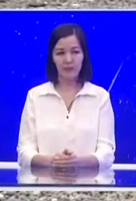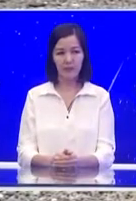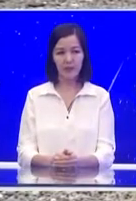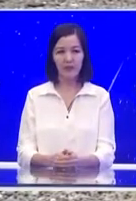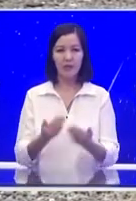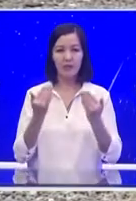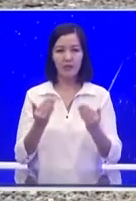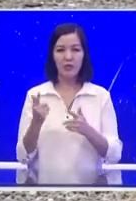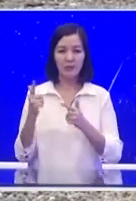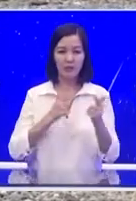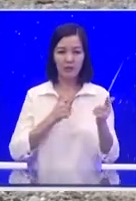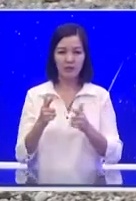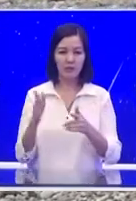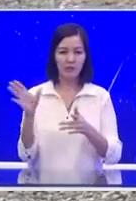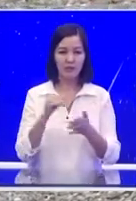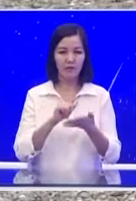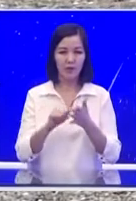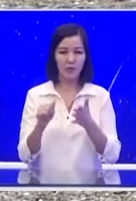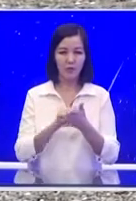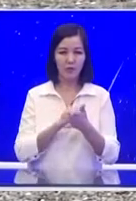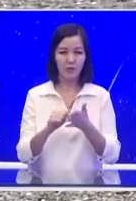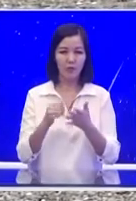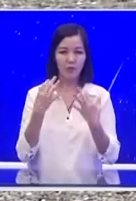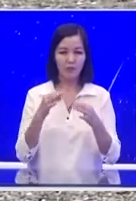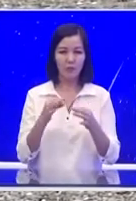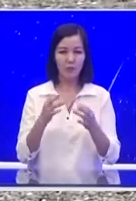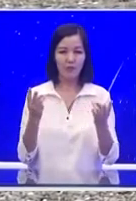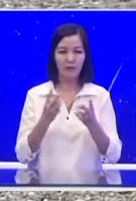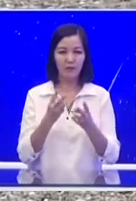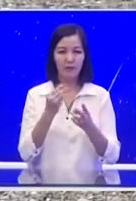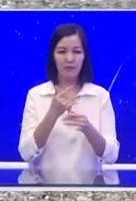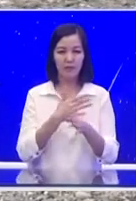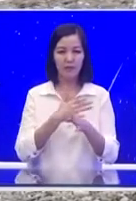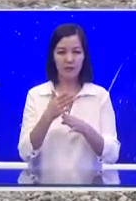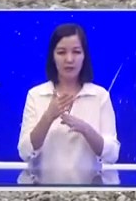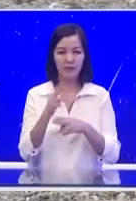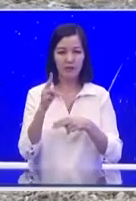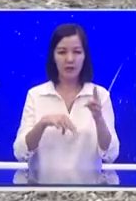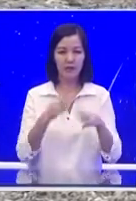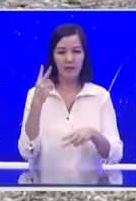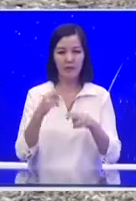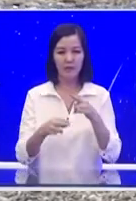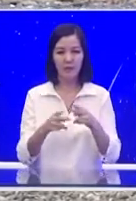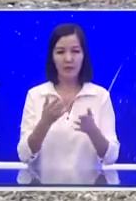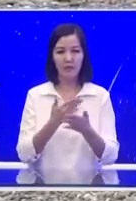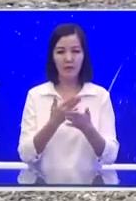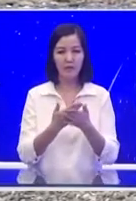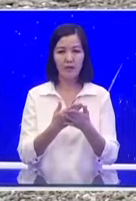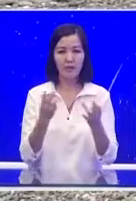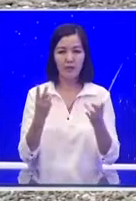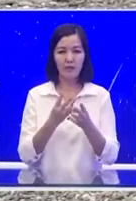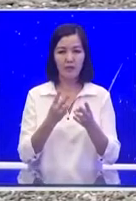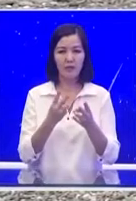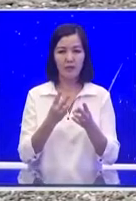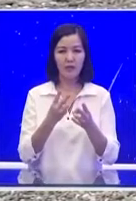Мы сейчас подготовили все документы. Теперь просим в области необходимые средства для завершения строительства объекта. Примерная сумма, необходимая для